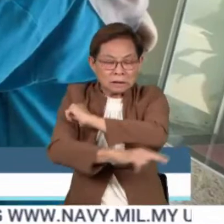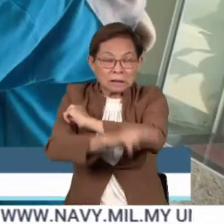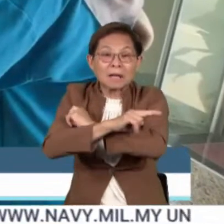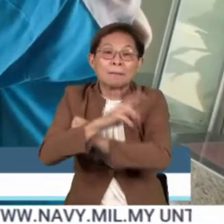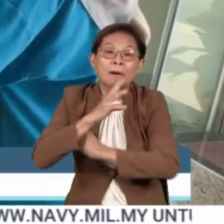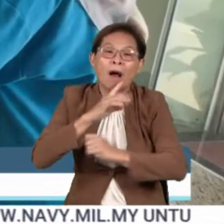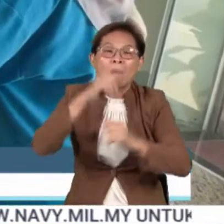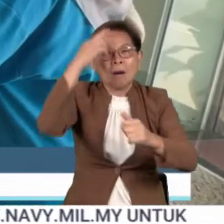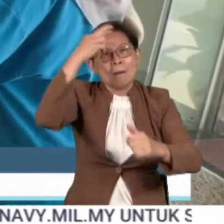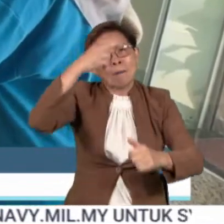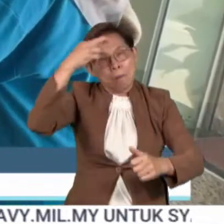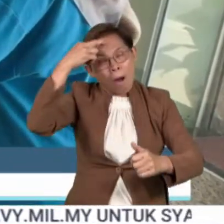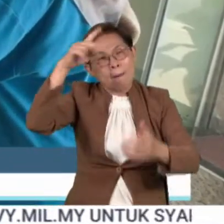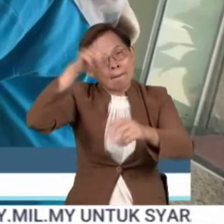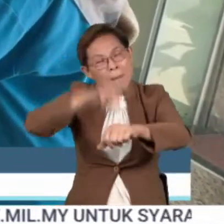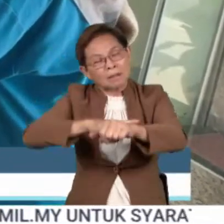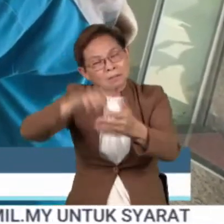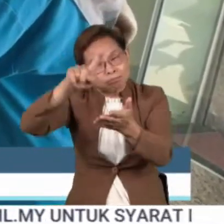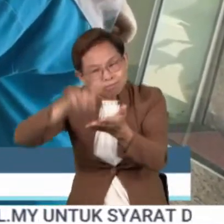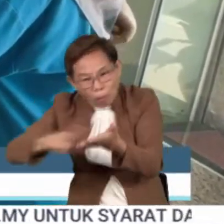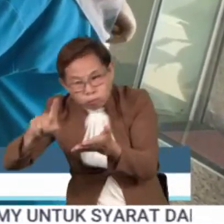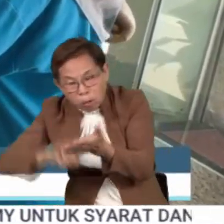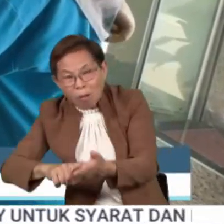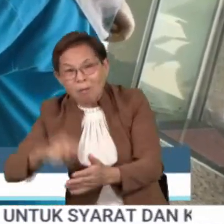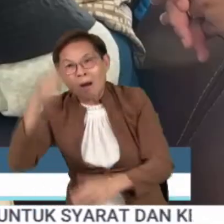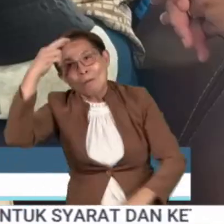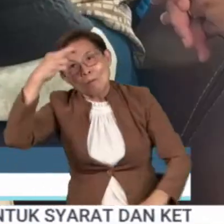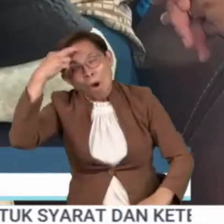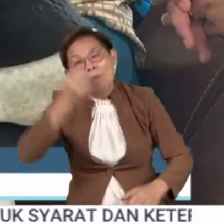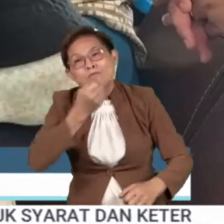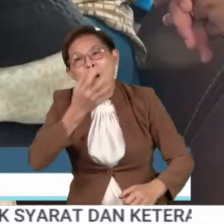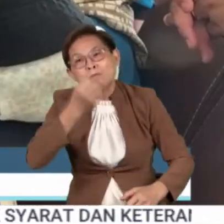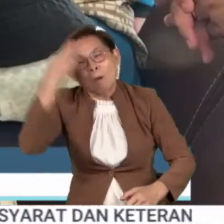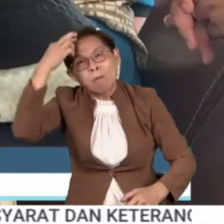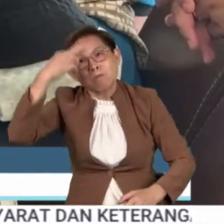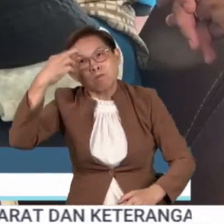diberi semasa pemeriksaan off pemutihan dijalankan